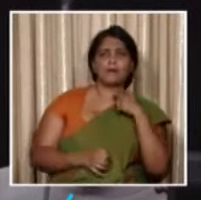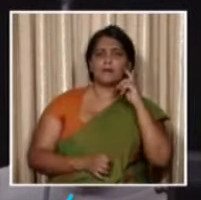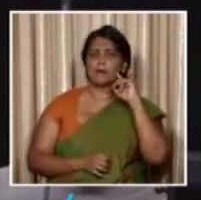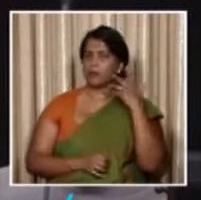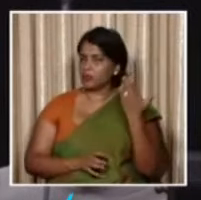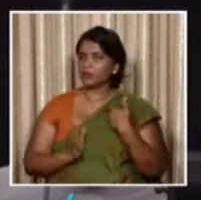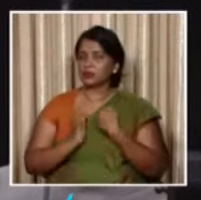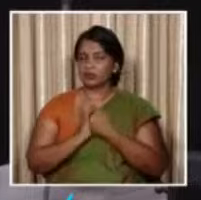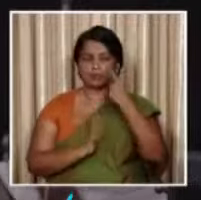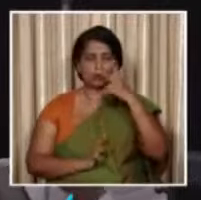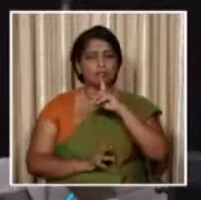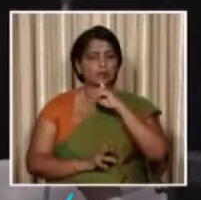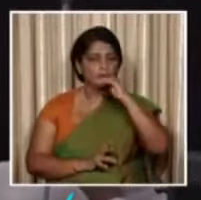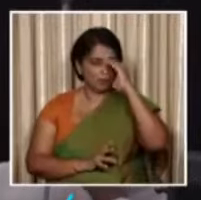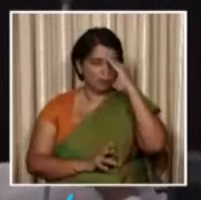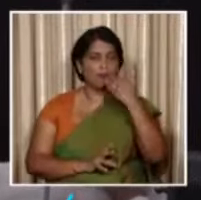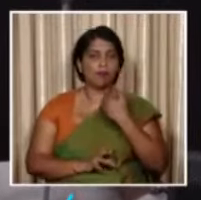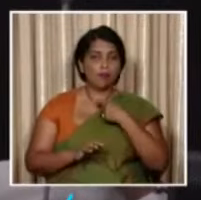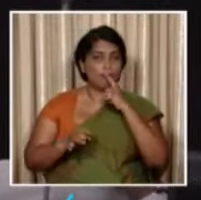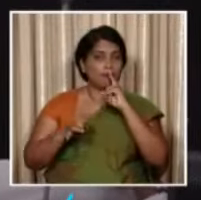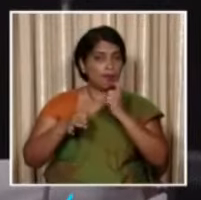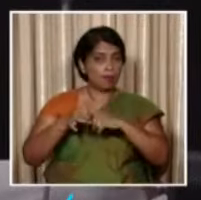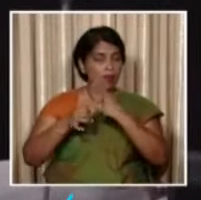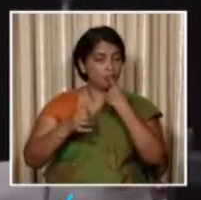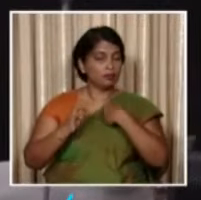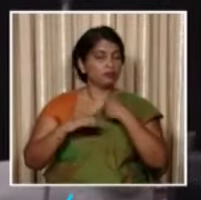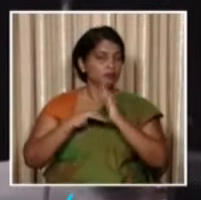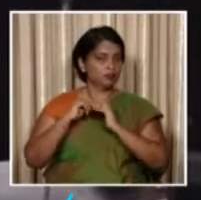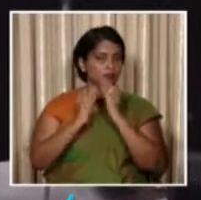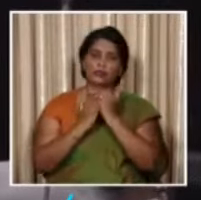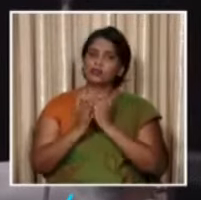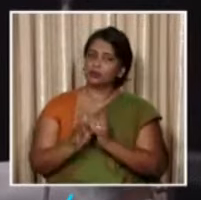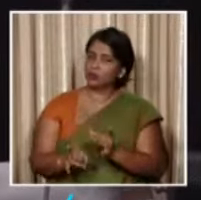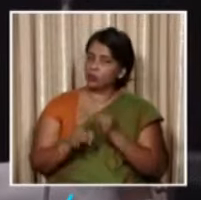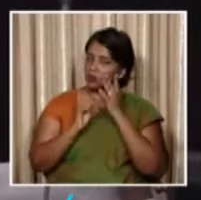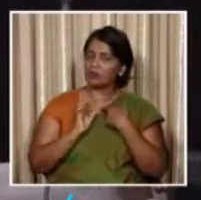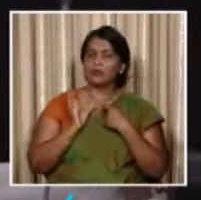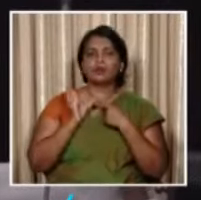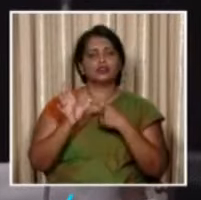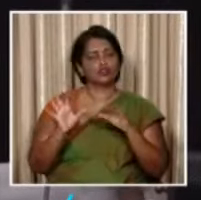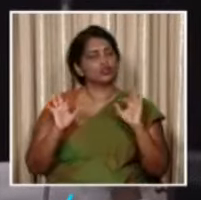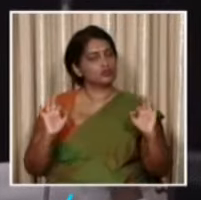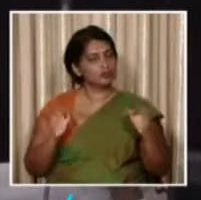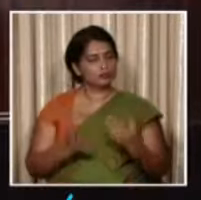ගරු නියෝජ්‍ය කතානායකතුමනි, අපෙන් ප්‍රශ්නේ අහන්න ක්‍රමවේදයක් අනුව අපි ඒ ක්‍රමවේදයට පිළිතුරු ලබා දෙන්න සූදානම්. හොඳයි.